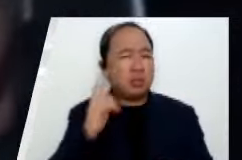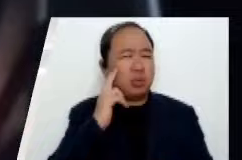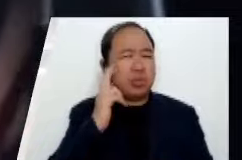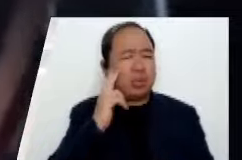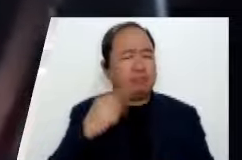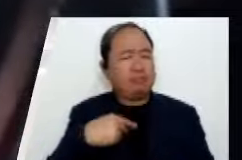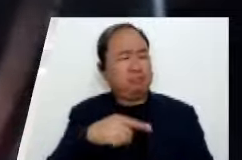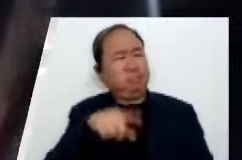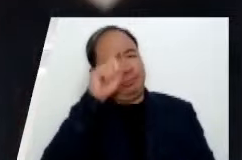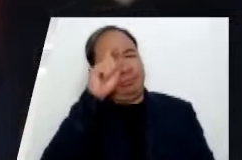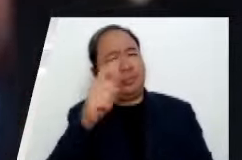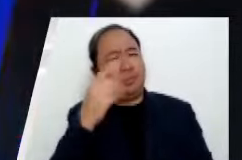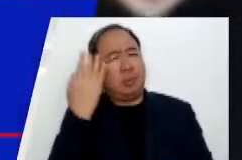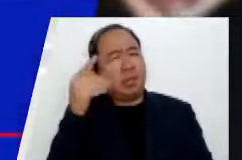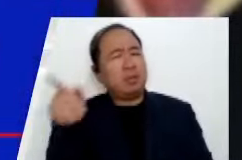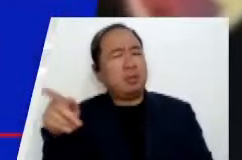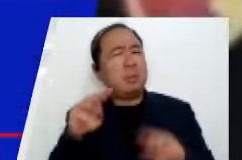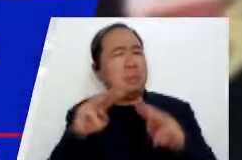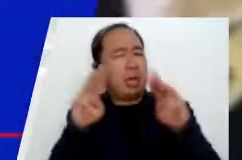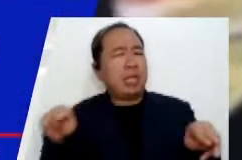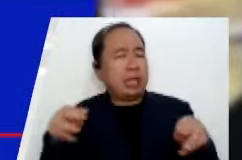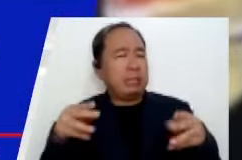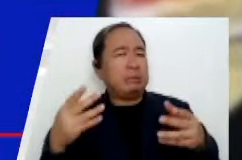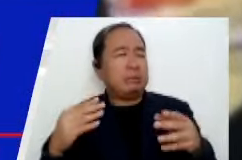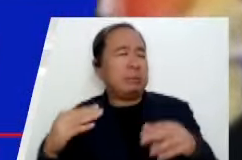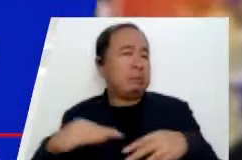ng permit ang Malacanang. Nakakagalit!